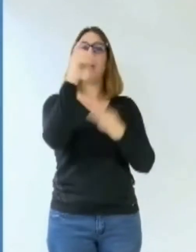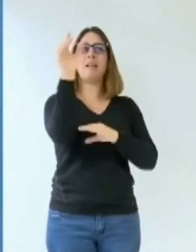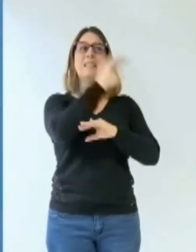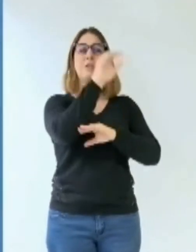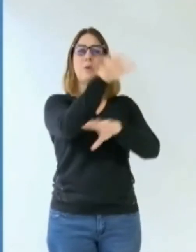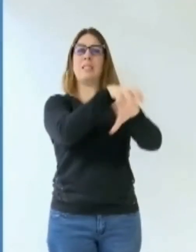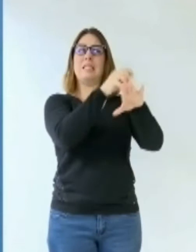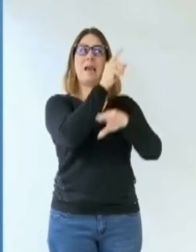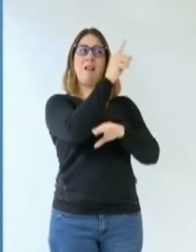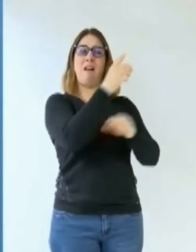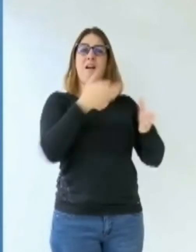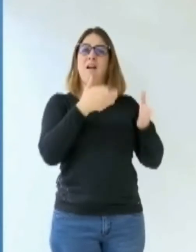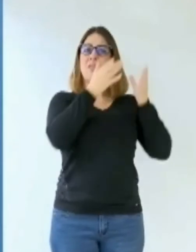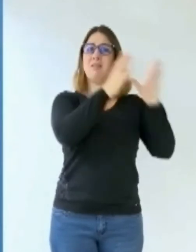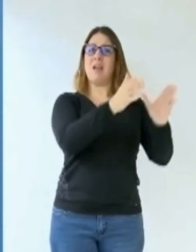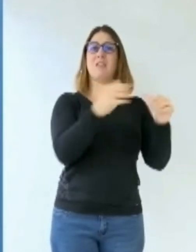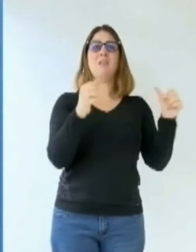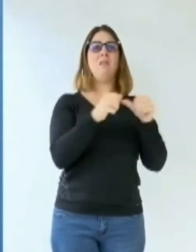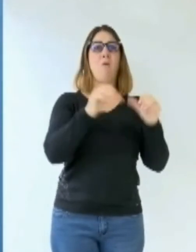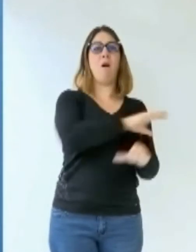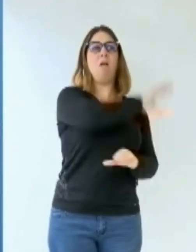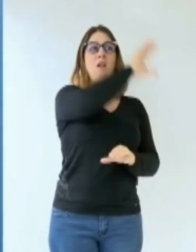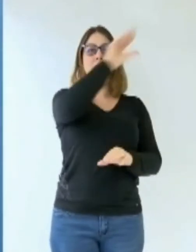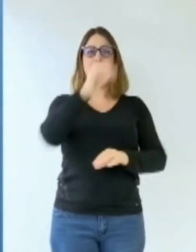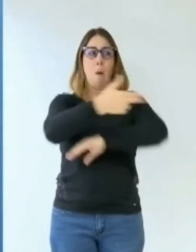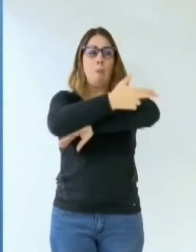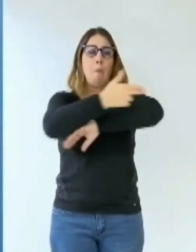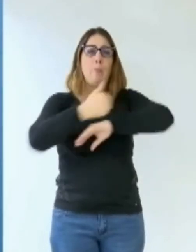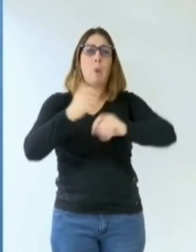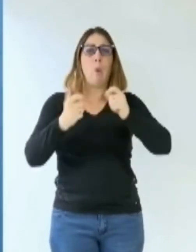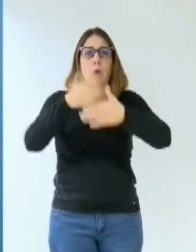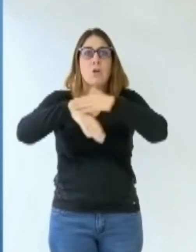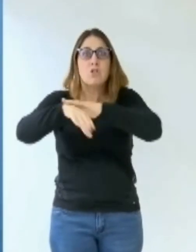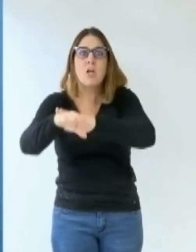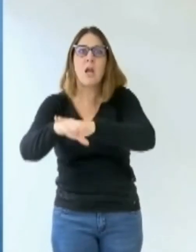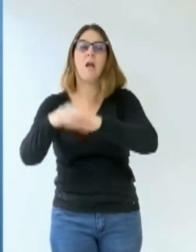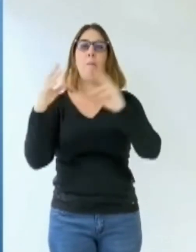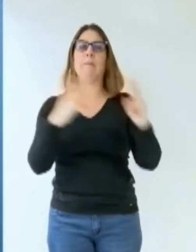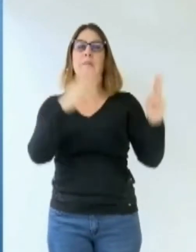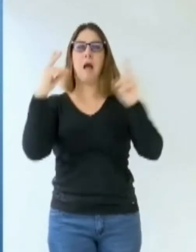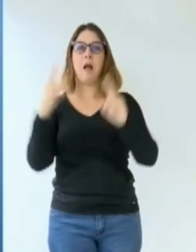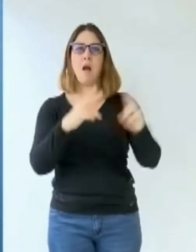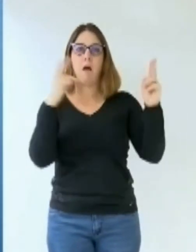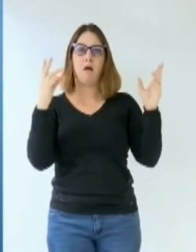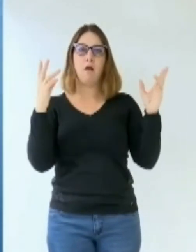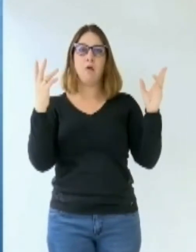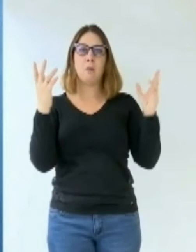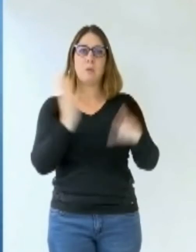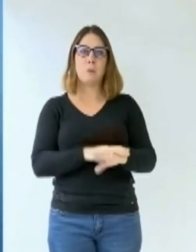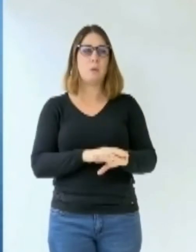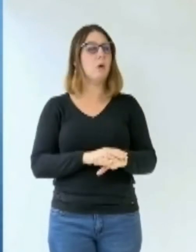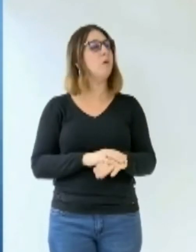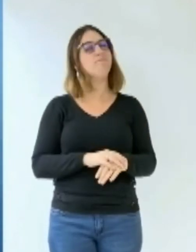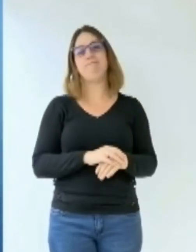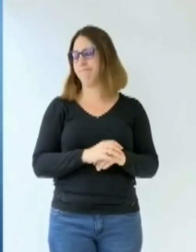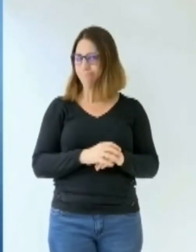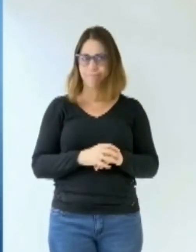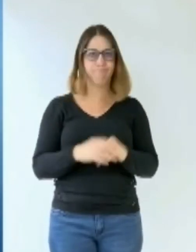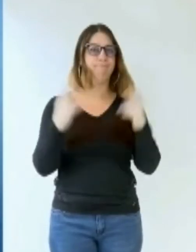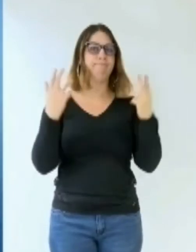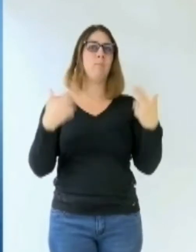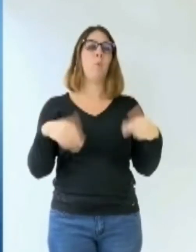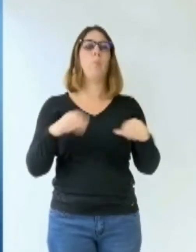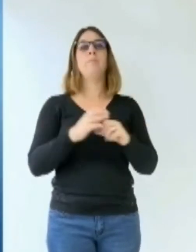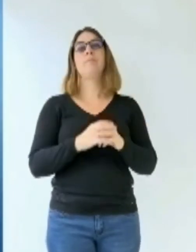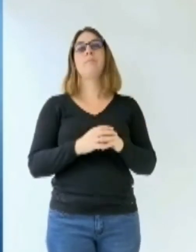sécurité de l'Isère a décidé de s'installer dans un bureau de fortune au cœur du quartier Mistral. Cela n'a pas été le cas. De même que